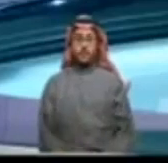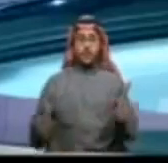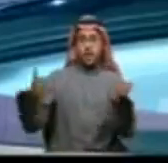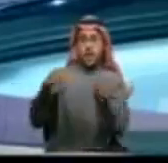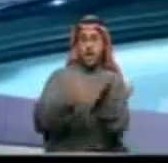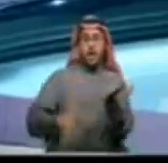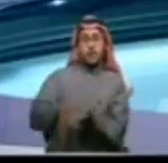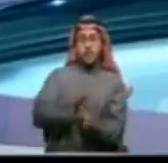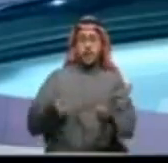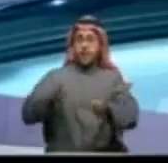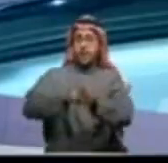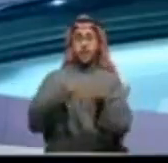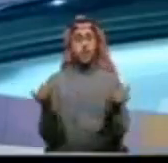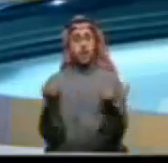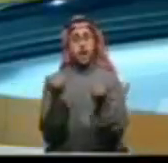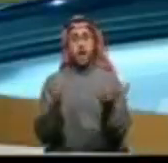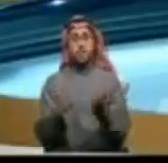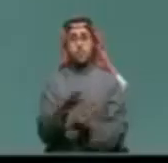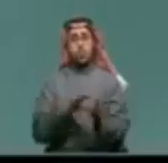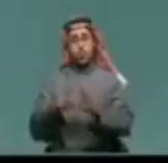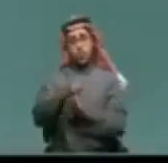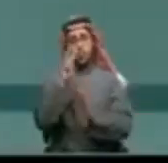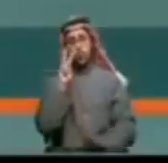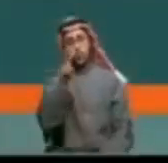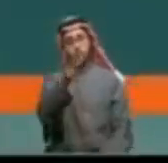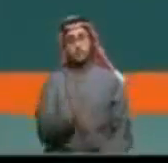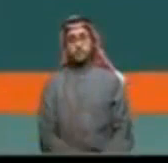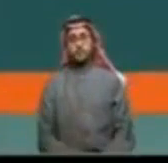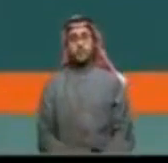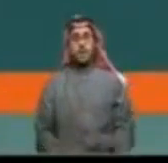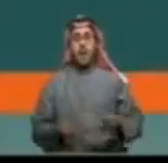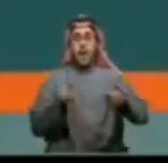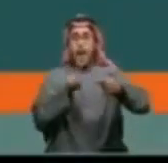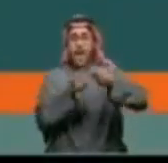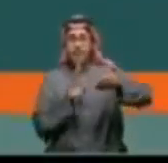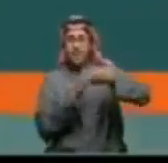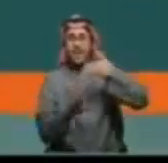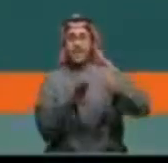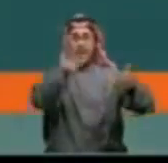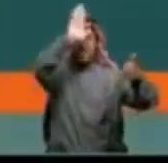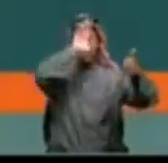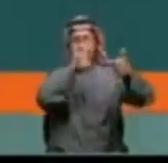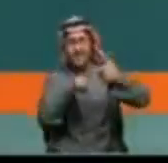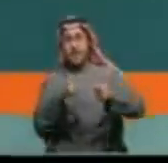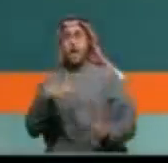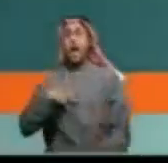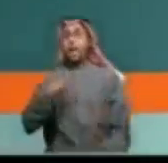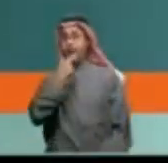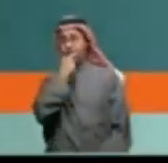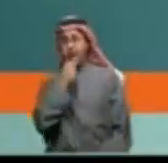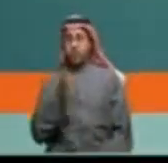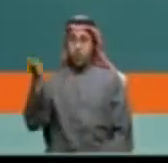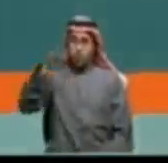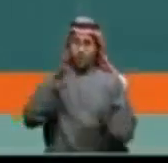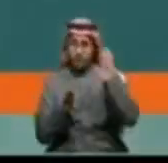ختام النشرة، وهذا تذكير بأبرز العناوين. نيابة عن خادم الحرمين الشريفين، أمير الرياض